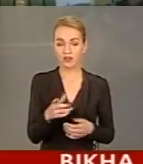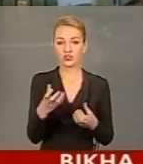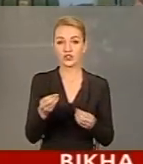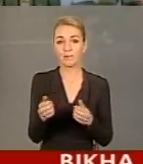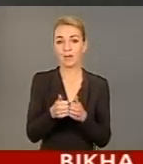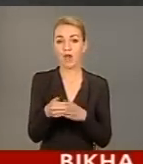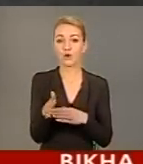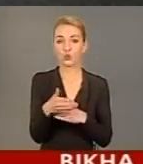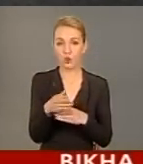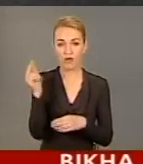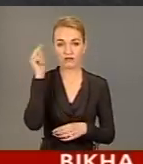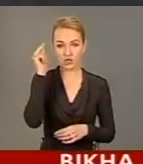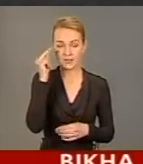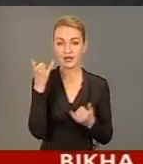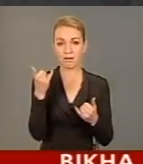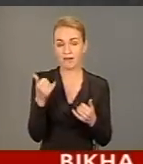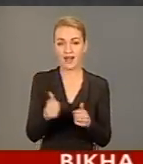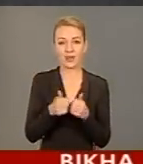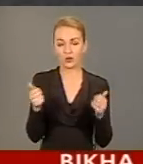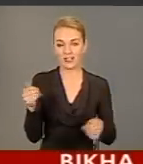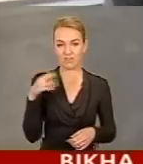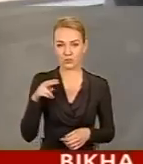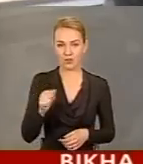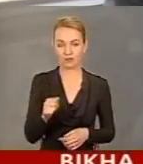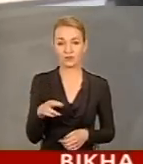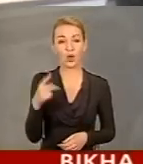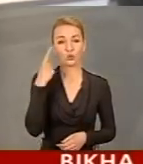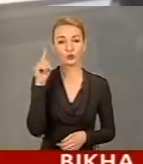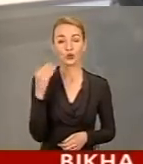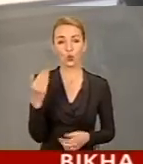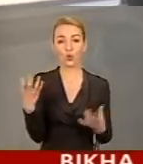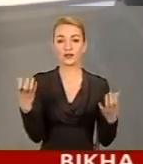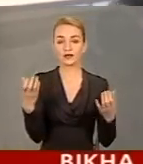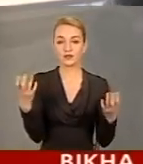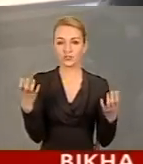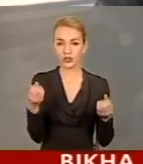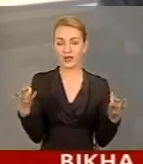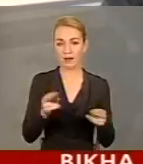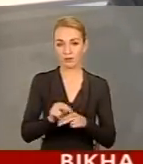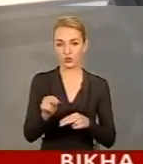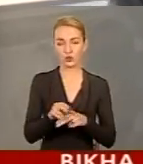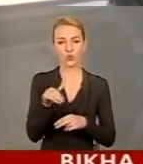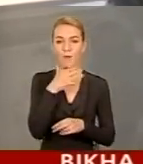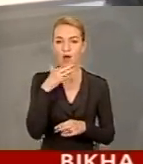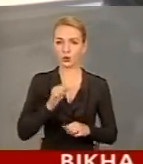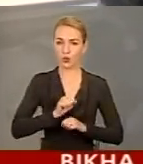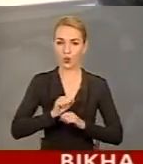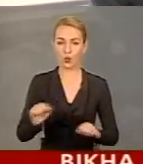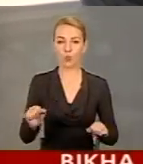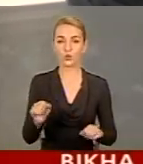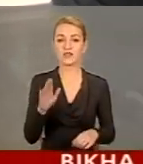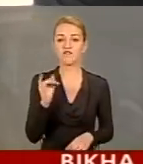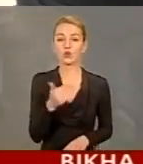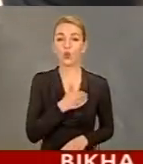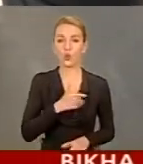біля Маріуполя. Тепер не розлий вода. Я думаю, що його треба ще підучити. У нього багато хоробрості, він